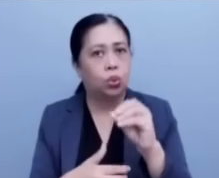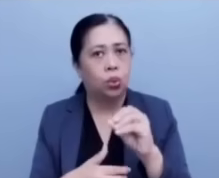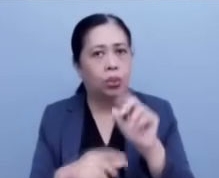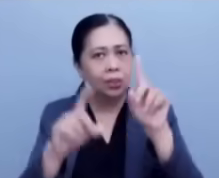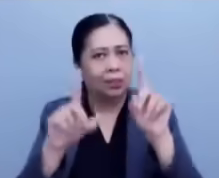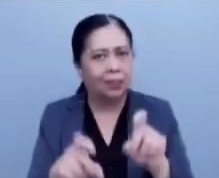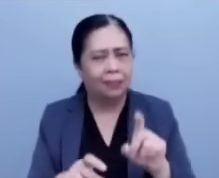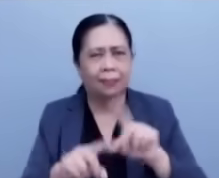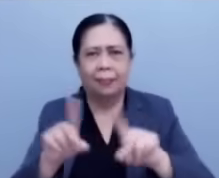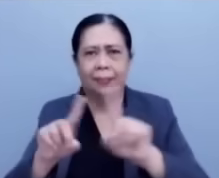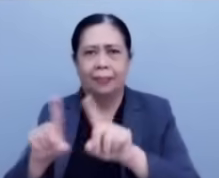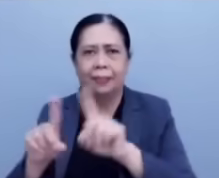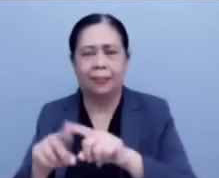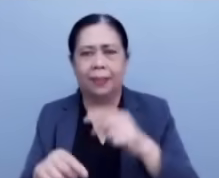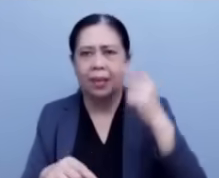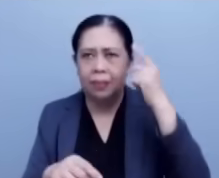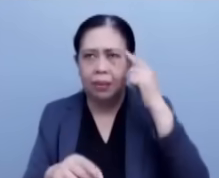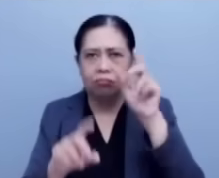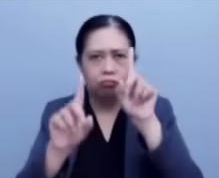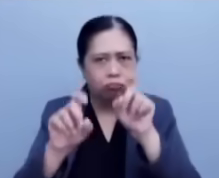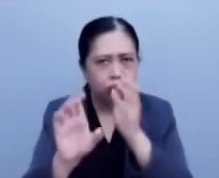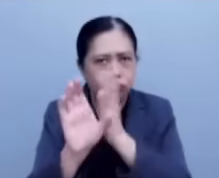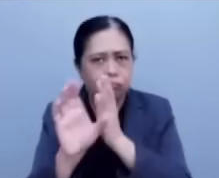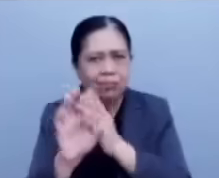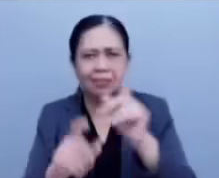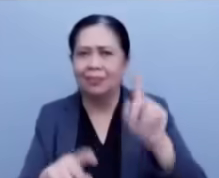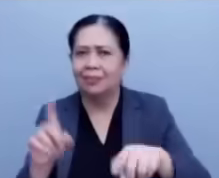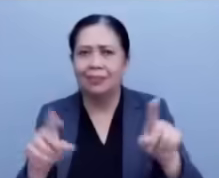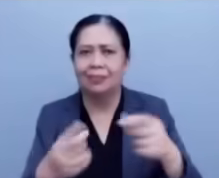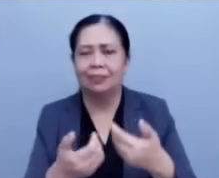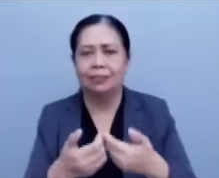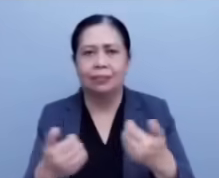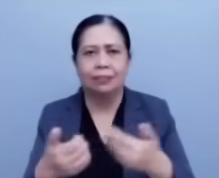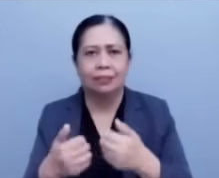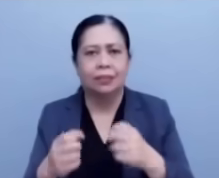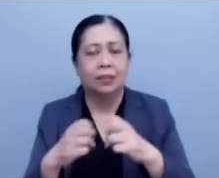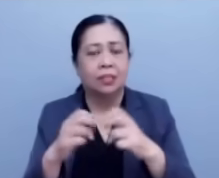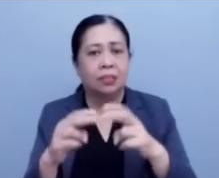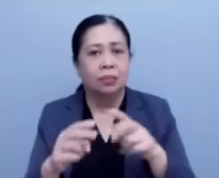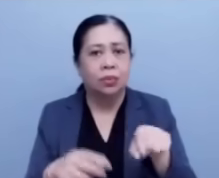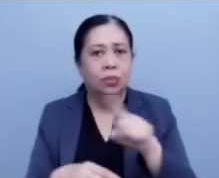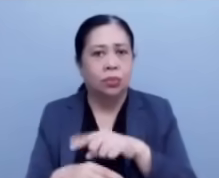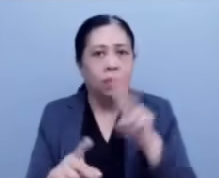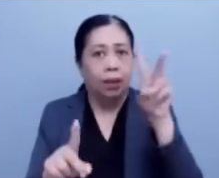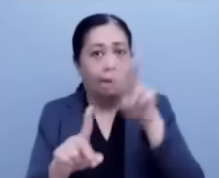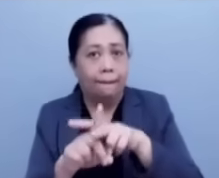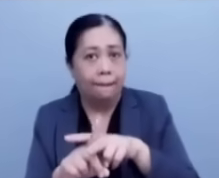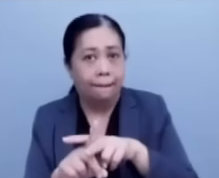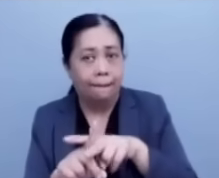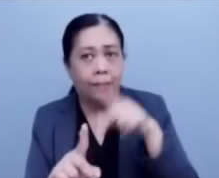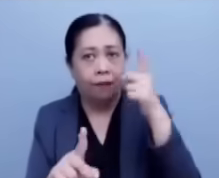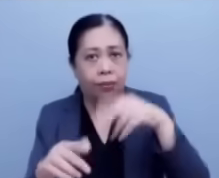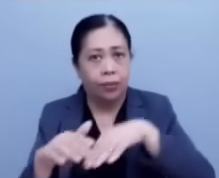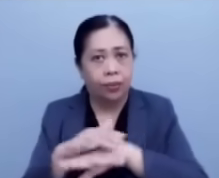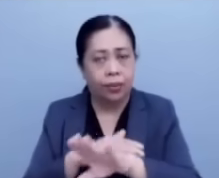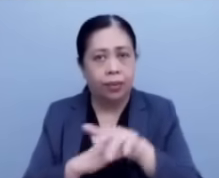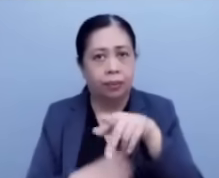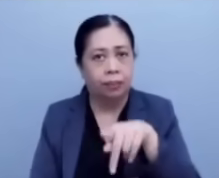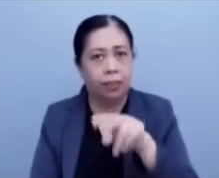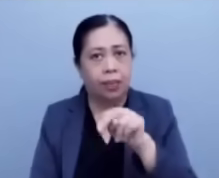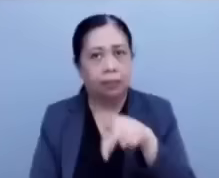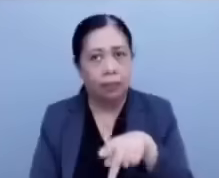iba-iba po itong mga sets of questionnaires po na ito. At even po doon sa application po para sa pagpasok po ng PNP,